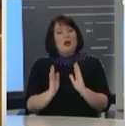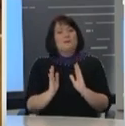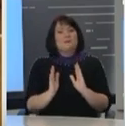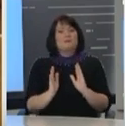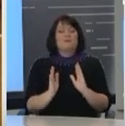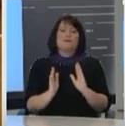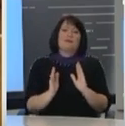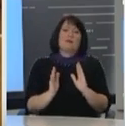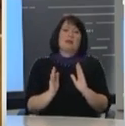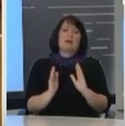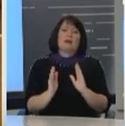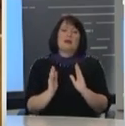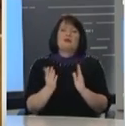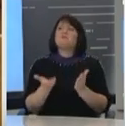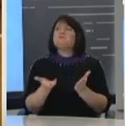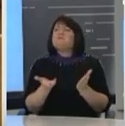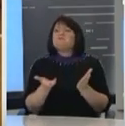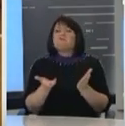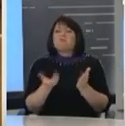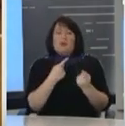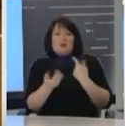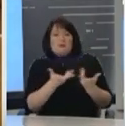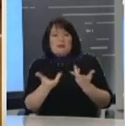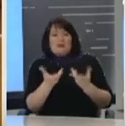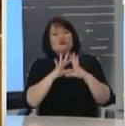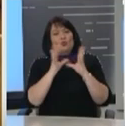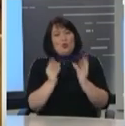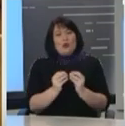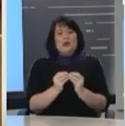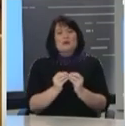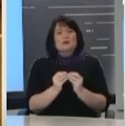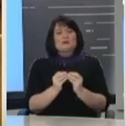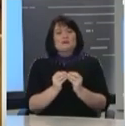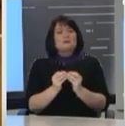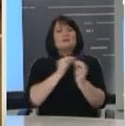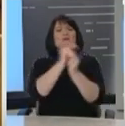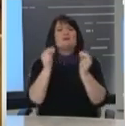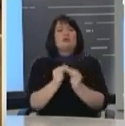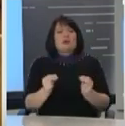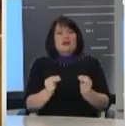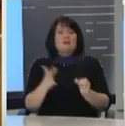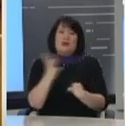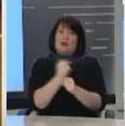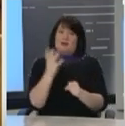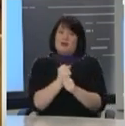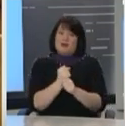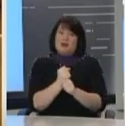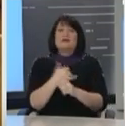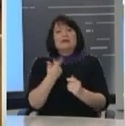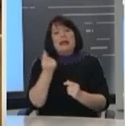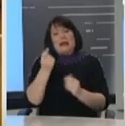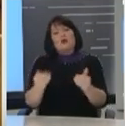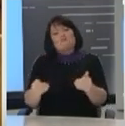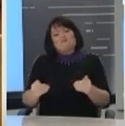στο πλαίσιο λοιπόν αυτό, κάθε διαπραγμάτευση καταλήγει και σε επιτυχίες και σε